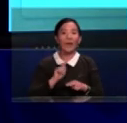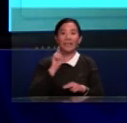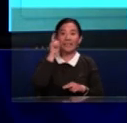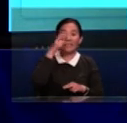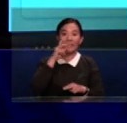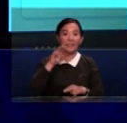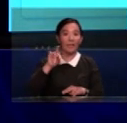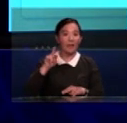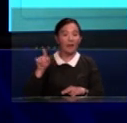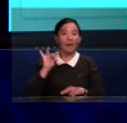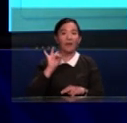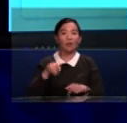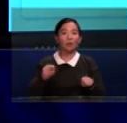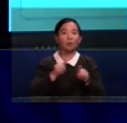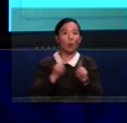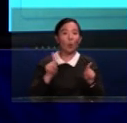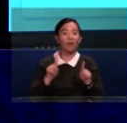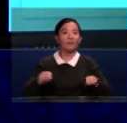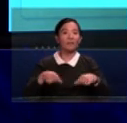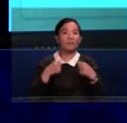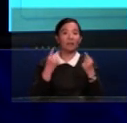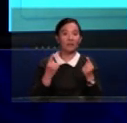окислитель и что такое восстановитель.